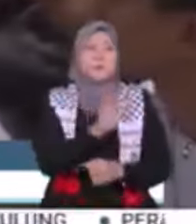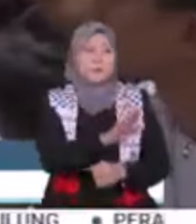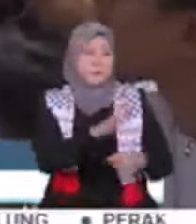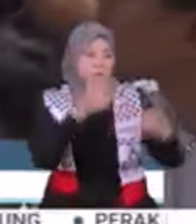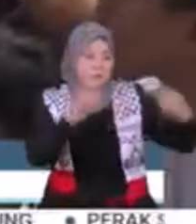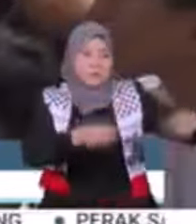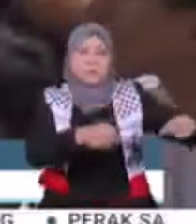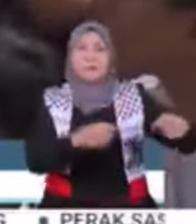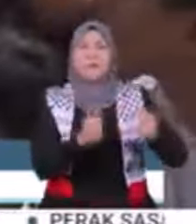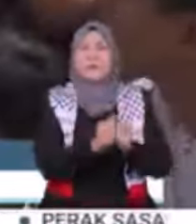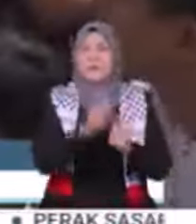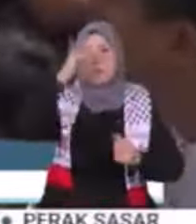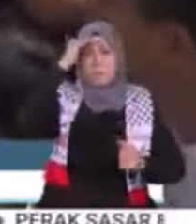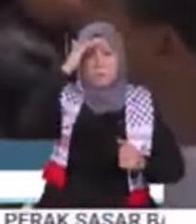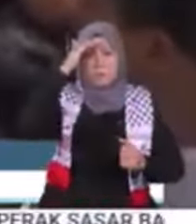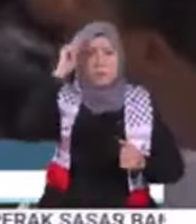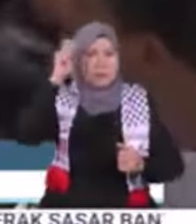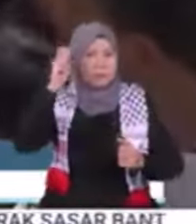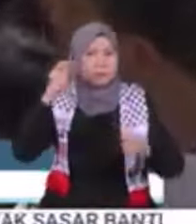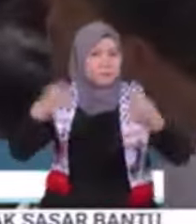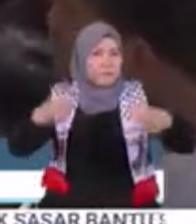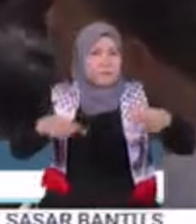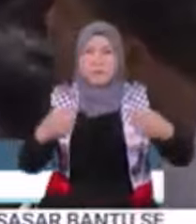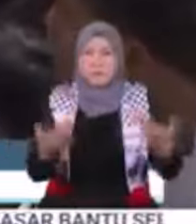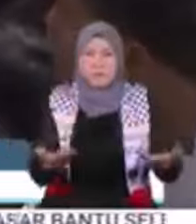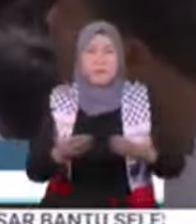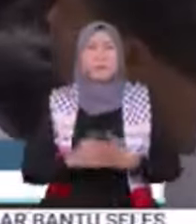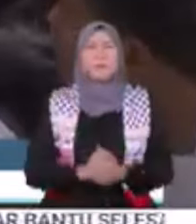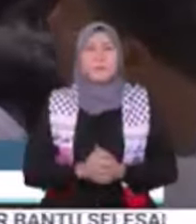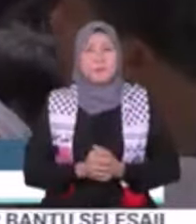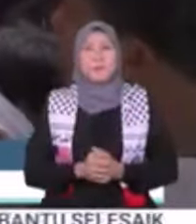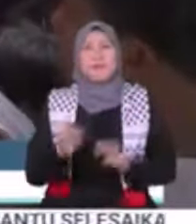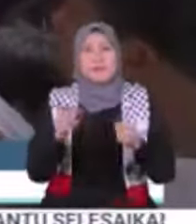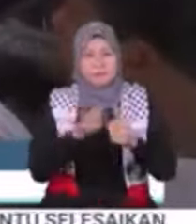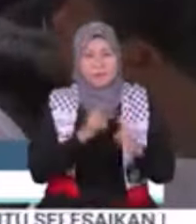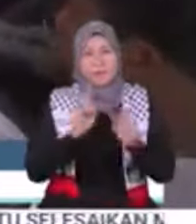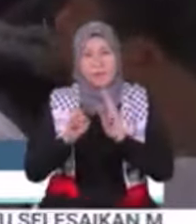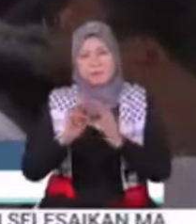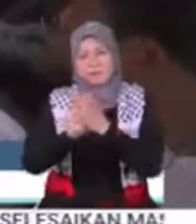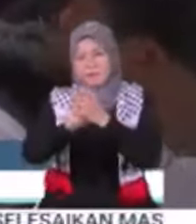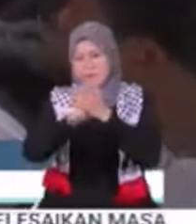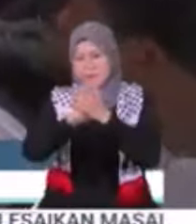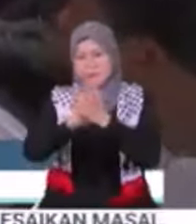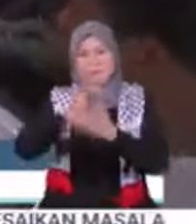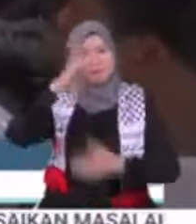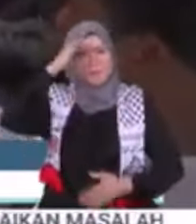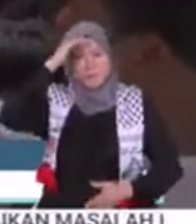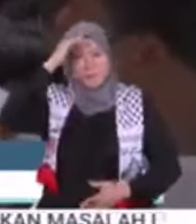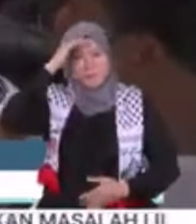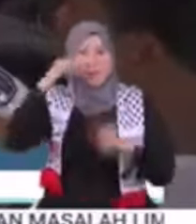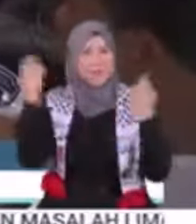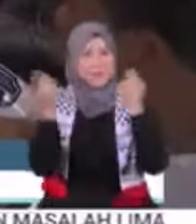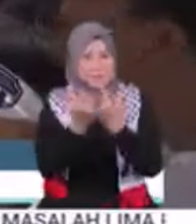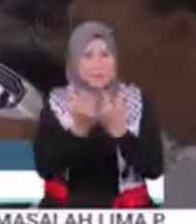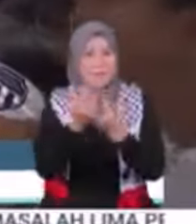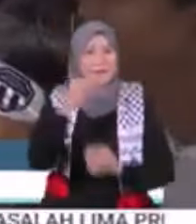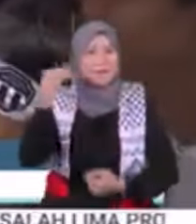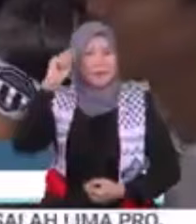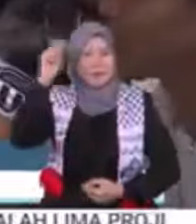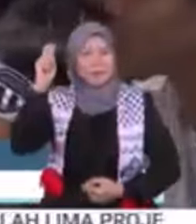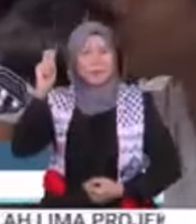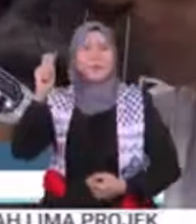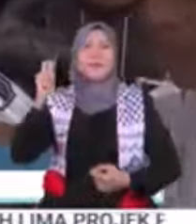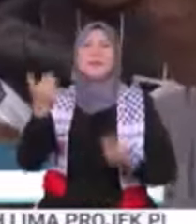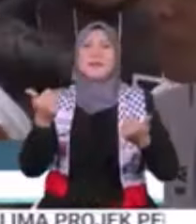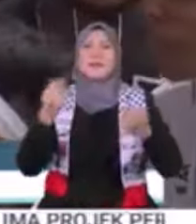game bertemu JDT untuk side Terengganu sendiri. Okey, pertama sekalinya saya ucapkan tahniah kepada pasukan Johor dan juga Terengganu kerana